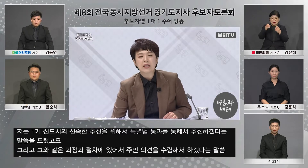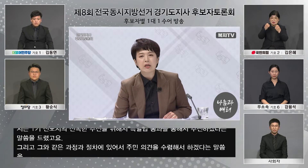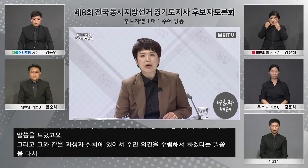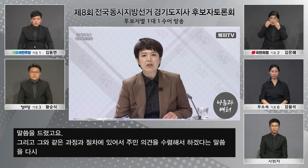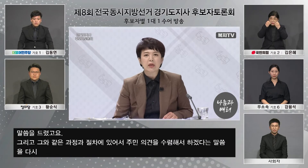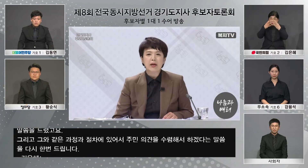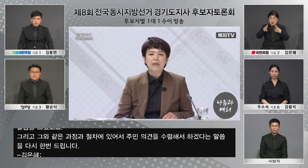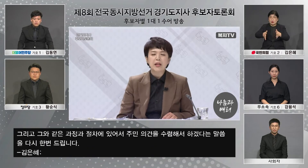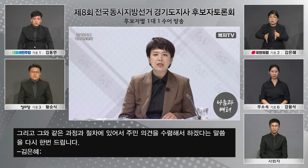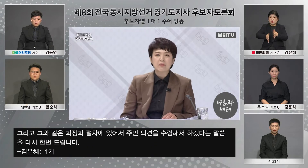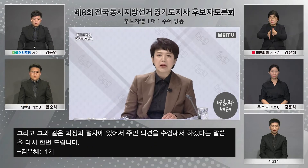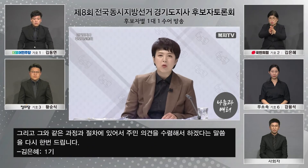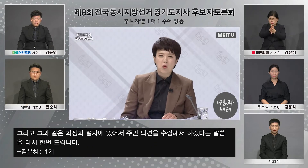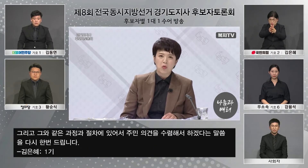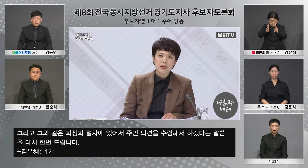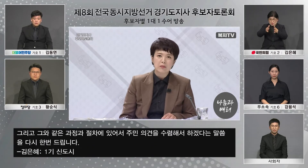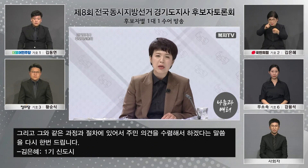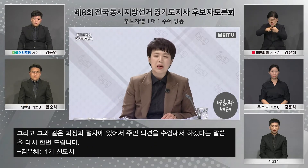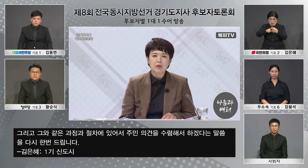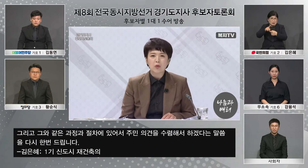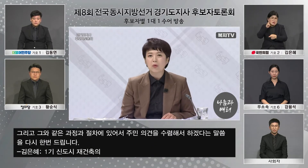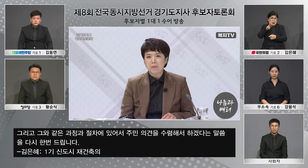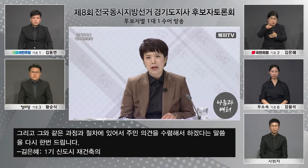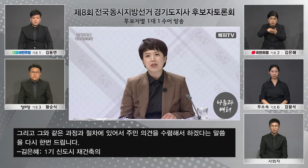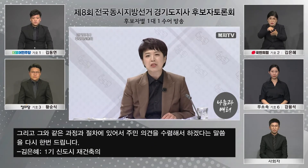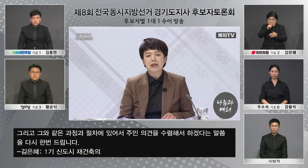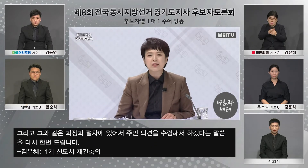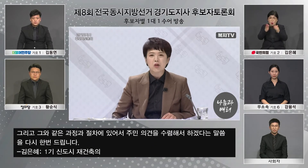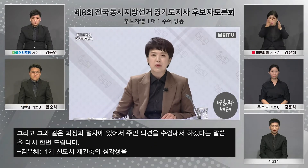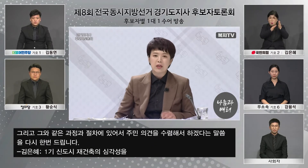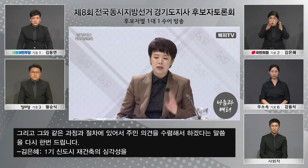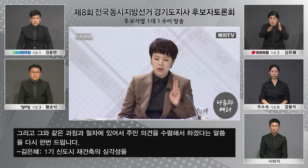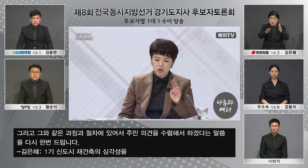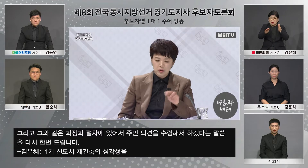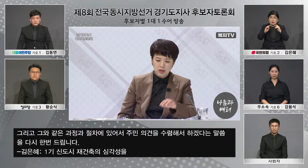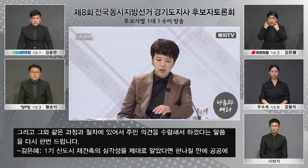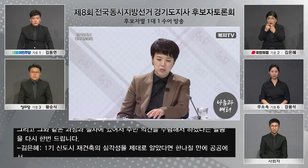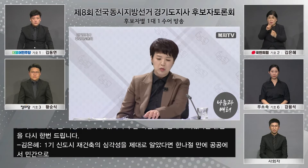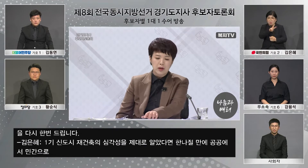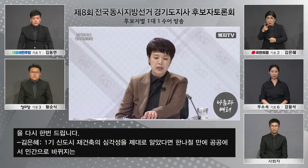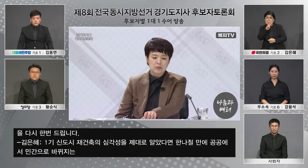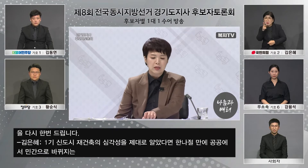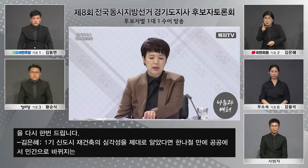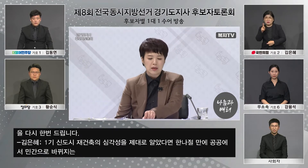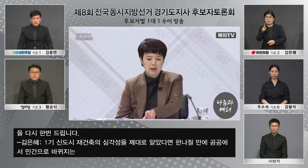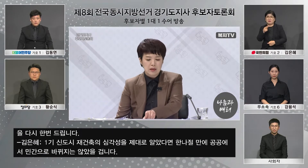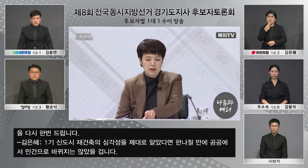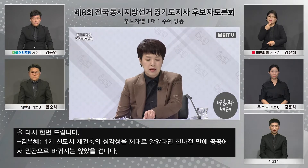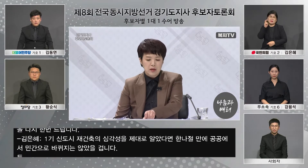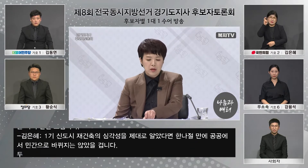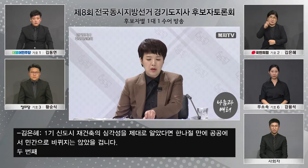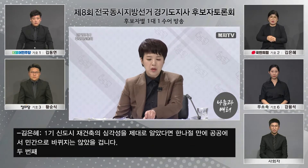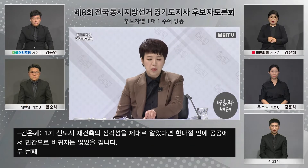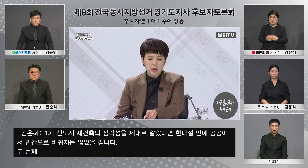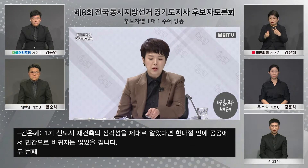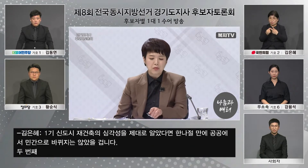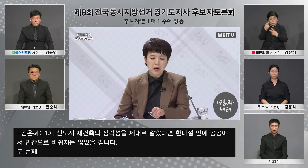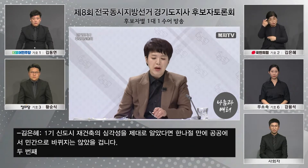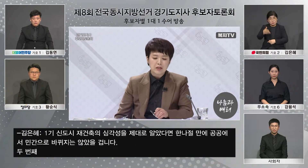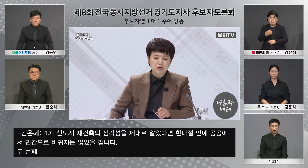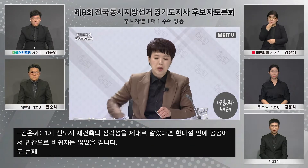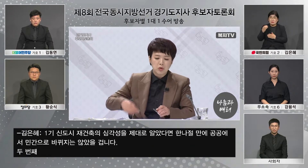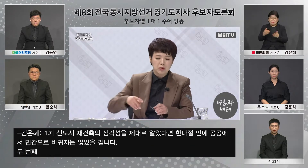심각성을 제대로 아셨다면 한나절 만에 공공에서 민간으로 바뀌지는 않았을 겁니다. 두 번째 여쭤보도록 하겠습니다.